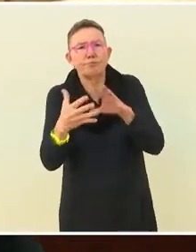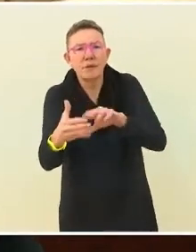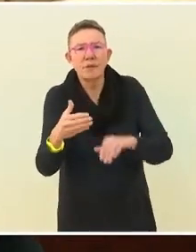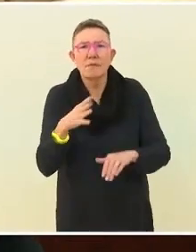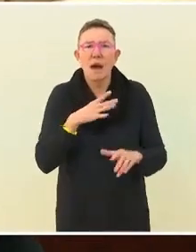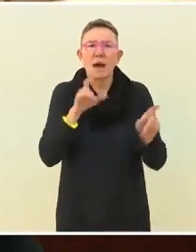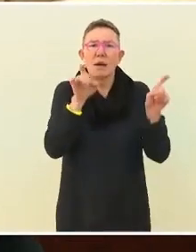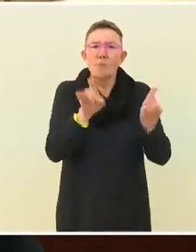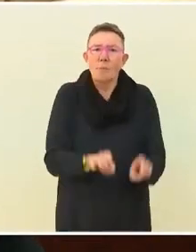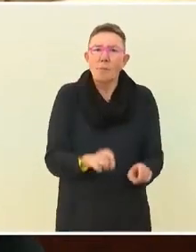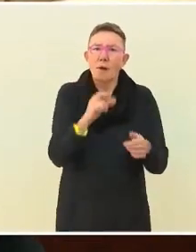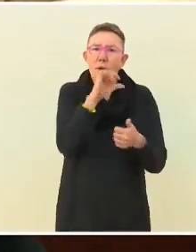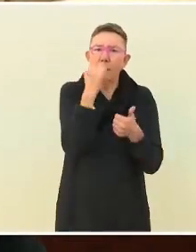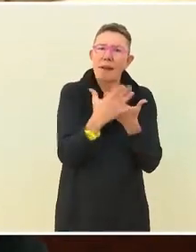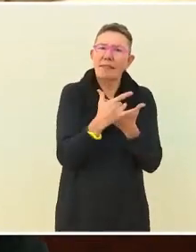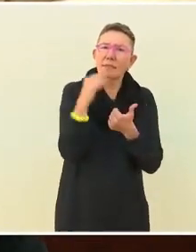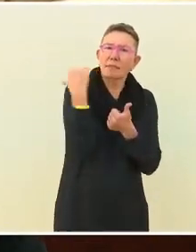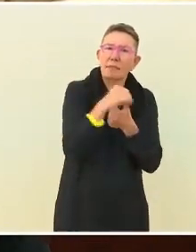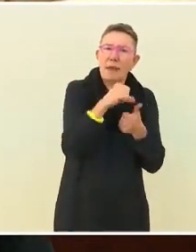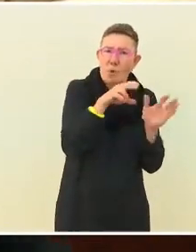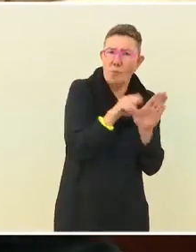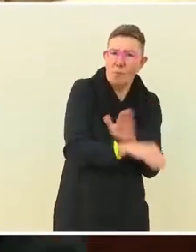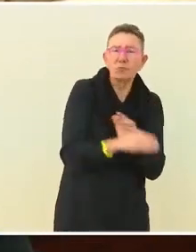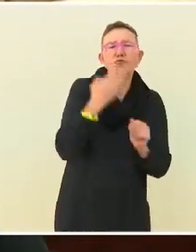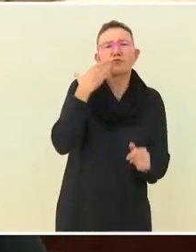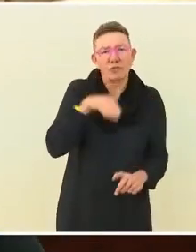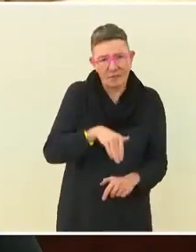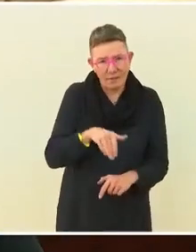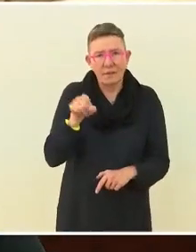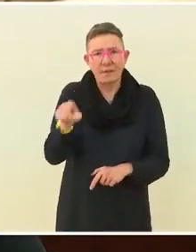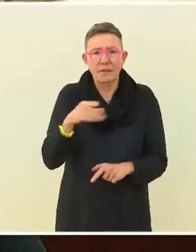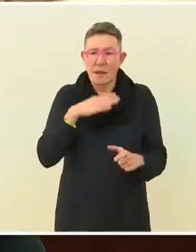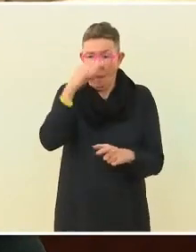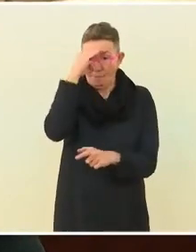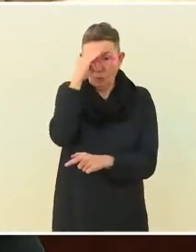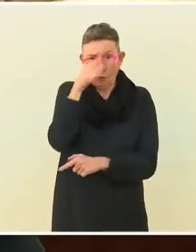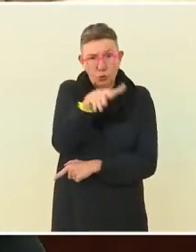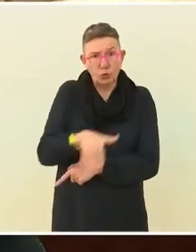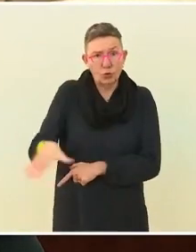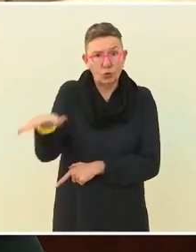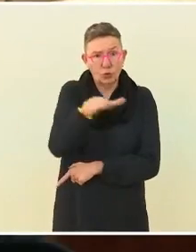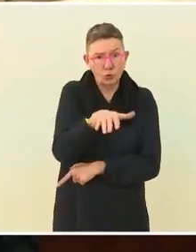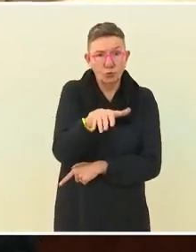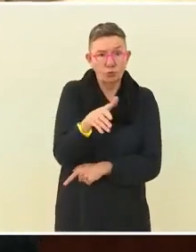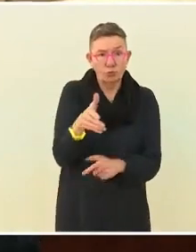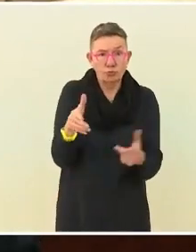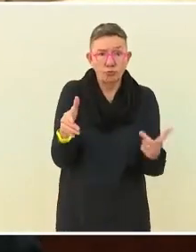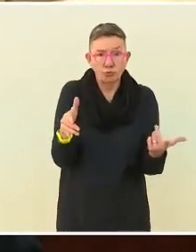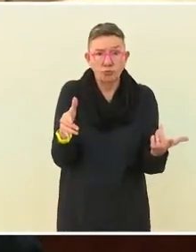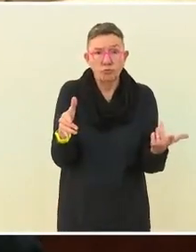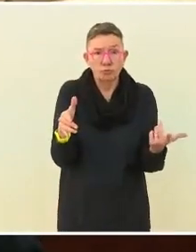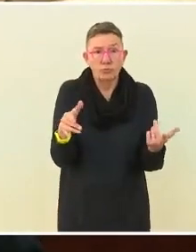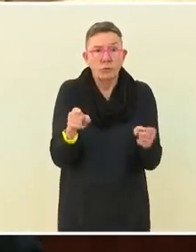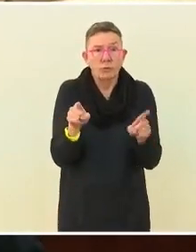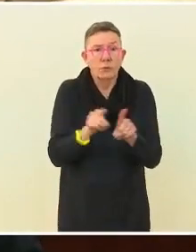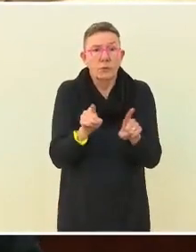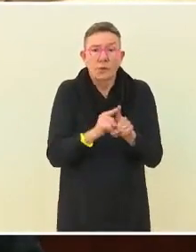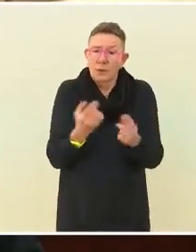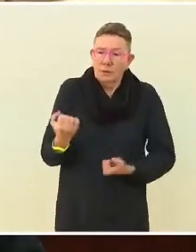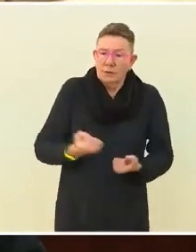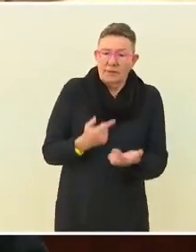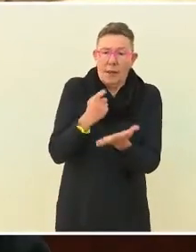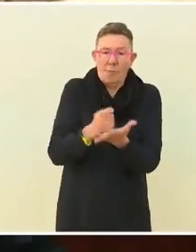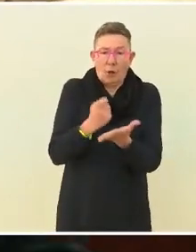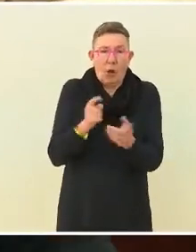diminution de l'usage du courrier postal, vous le savez tous, la Poste est aussi bien le service bancaire de